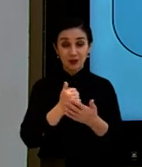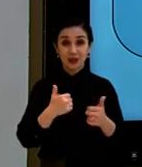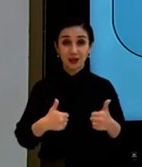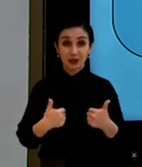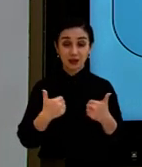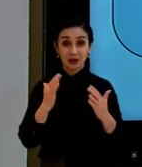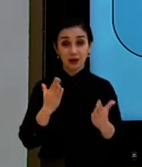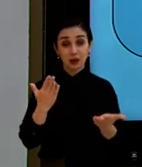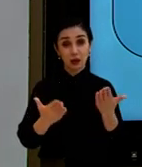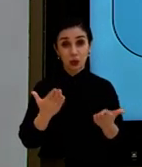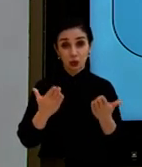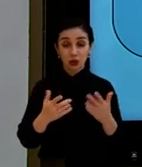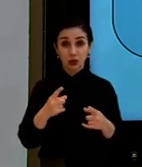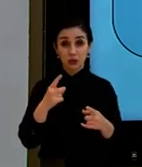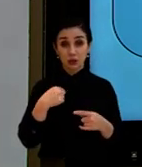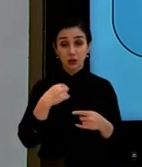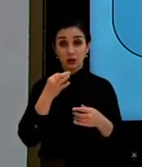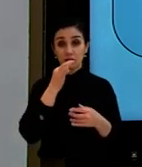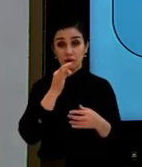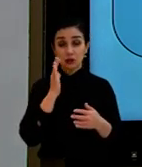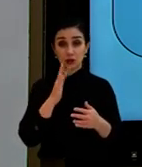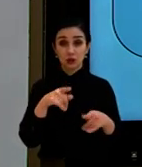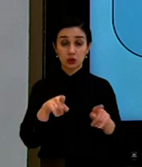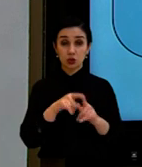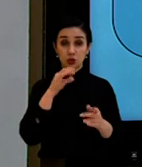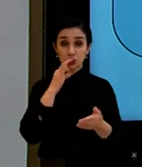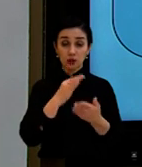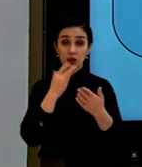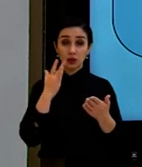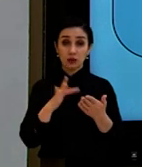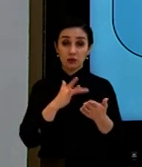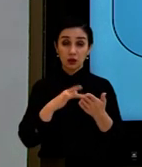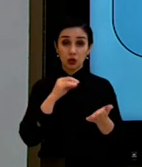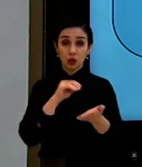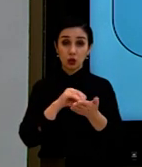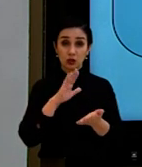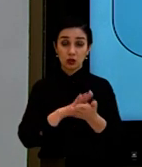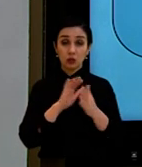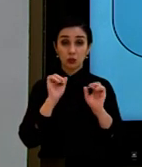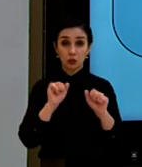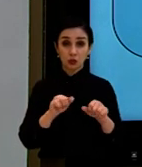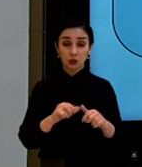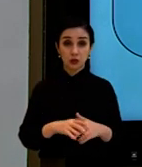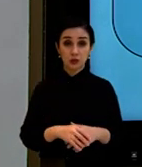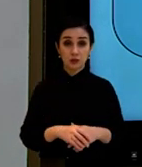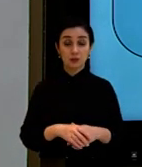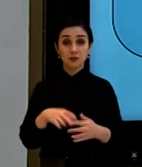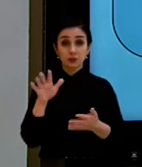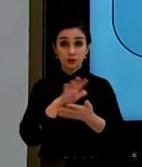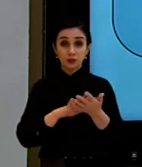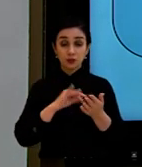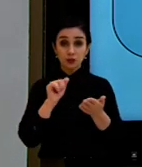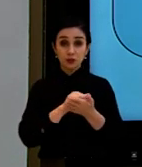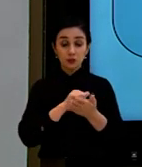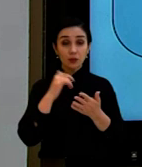harakat qiling. Yoki bo'lmasa, men qayd etgan javobni daftaringizga yozib qo'yishingiz mumkin. Ariza